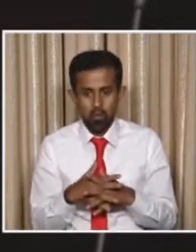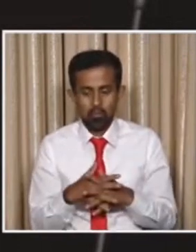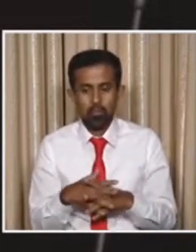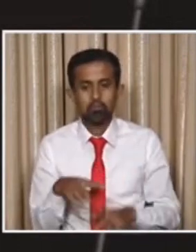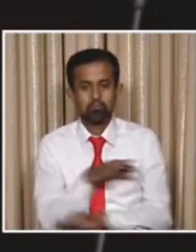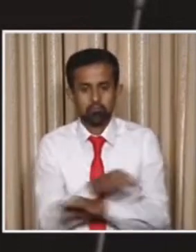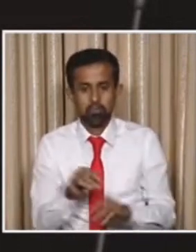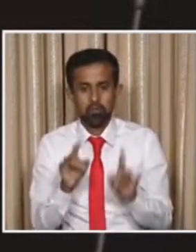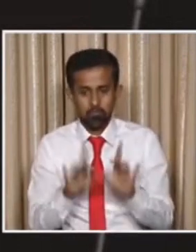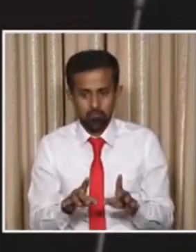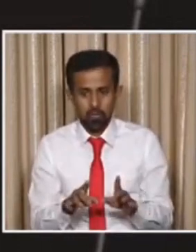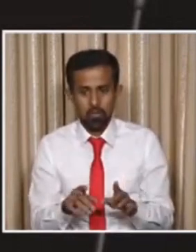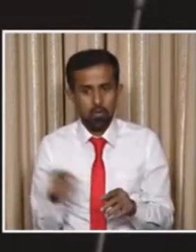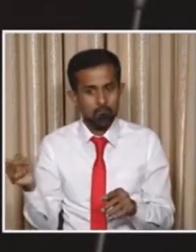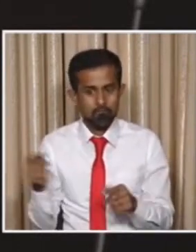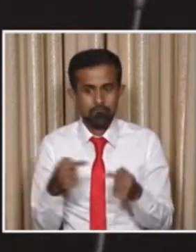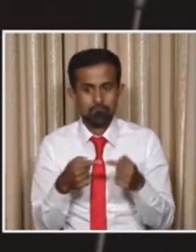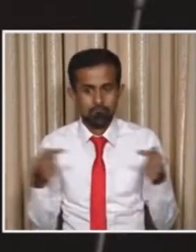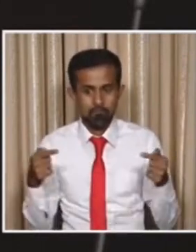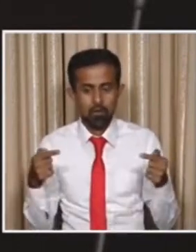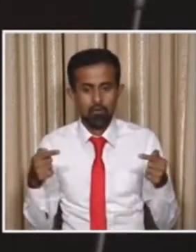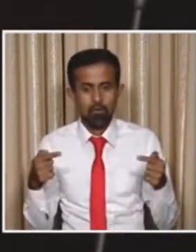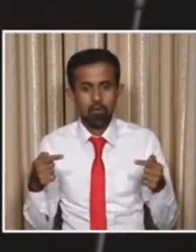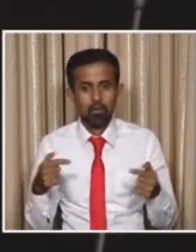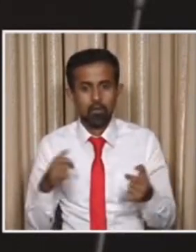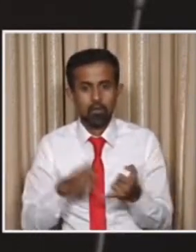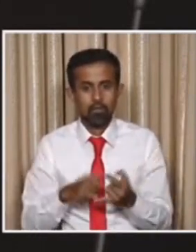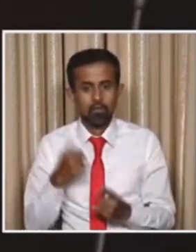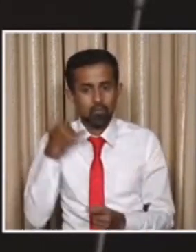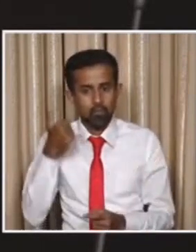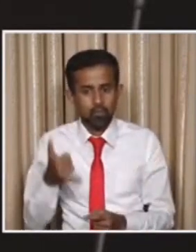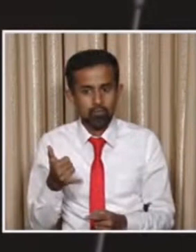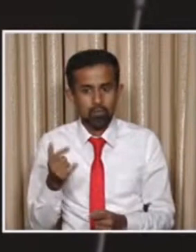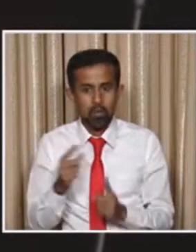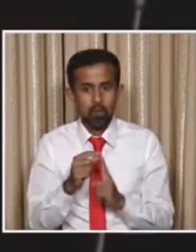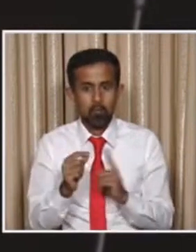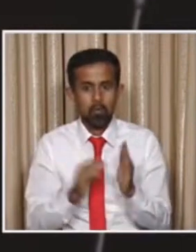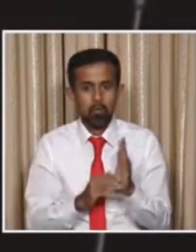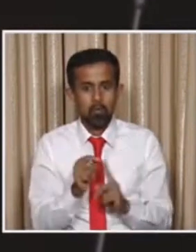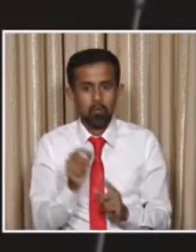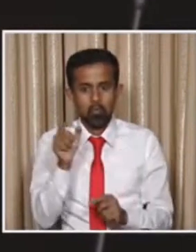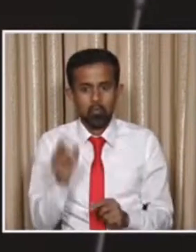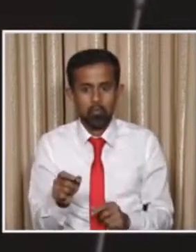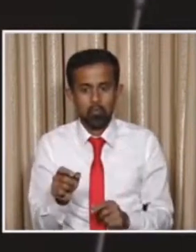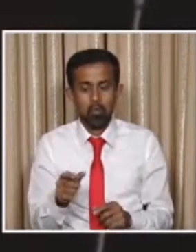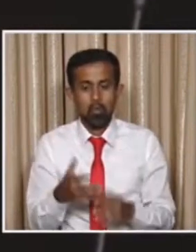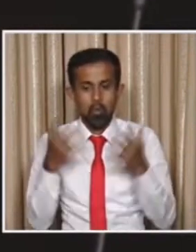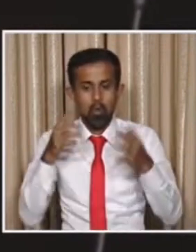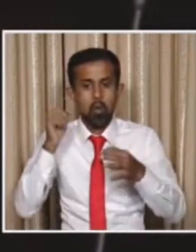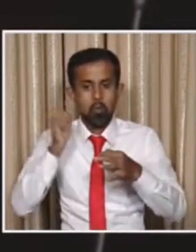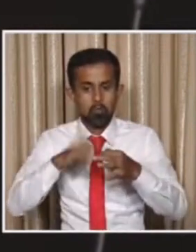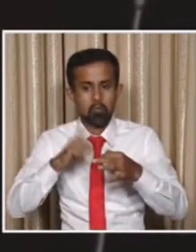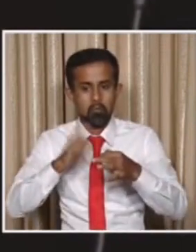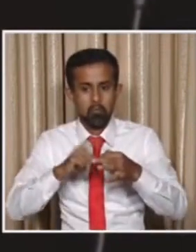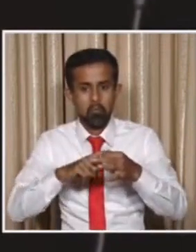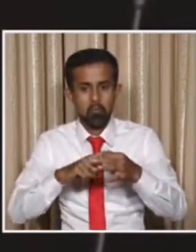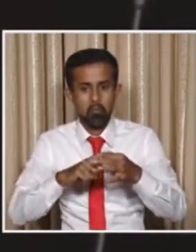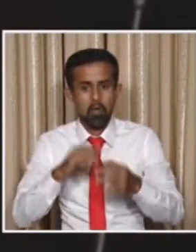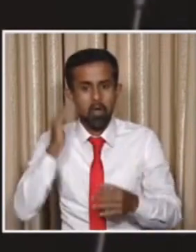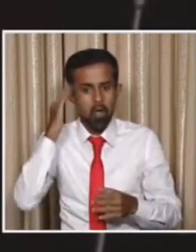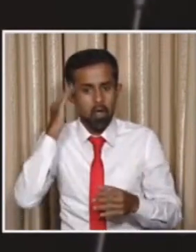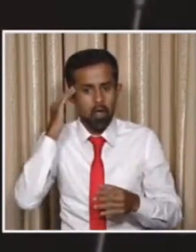me mantriwareyata viruddhawa me sajabe inna me mantriwarunta loku prashneyak tiyenawa kaanthawo